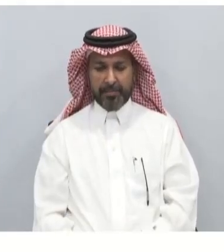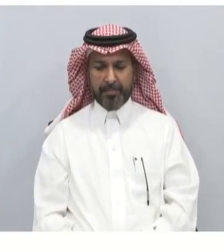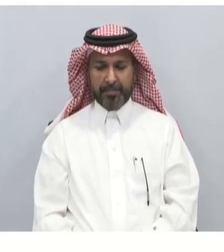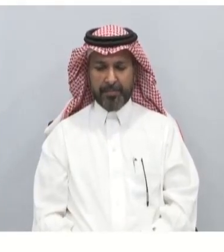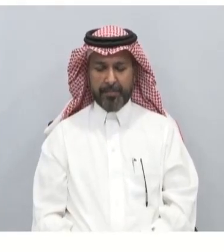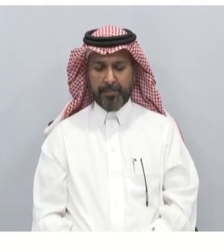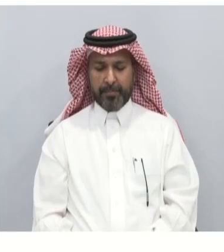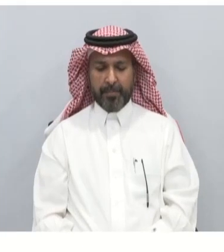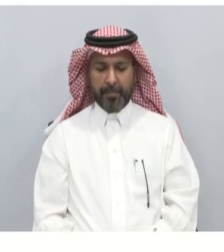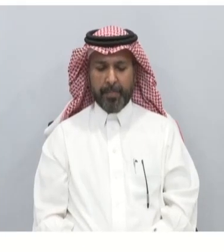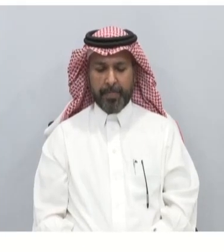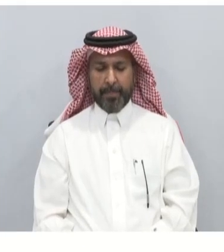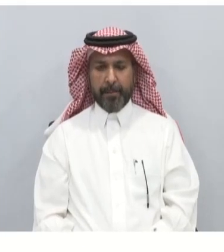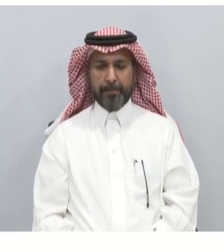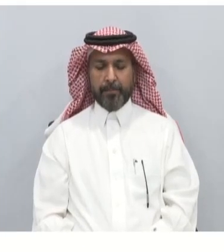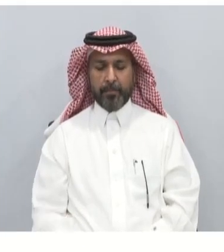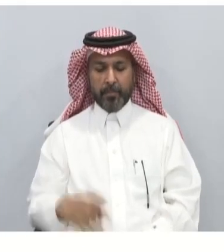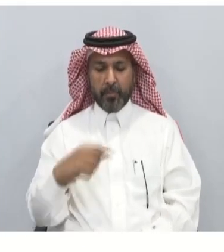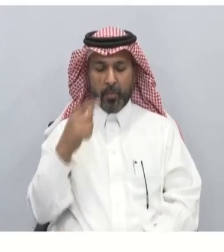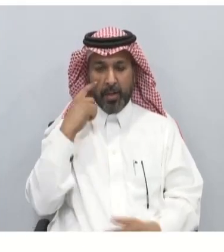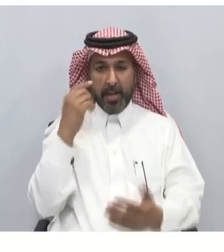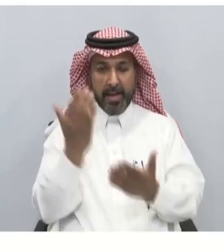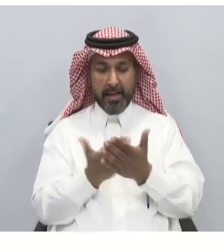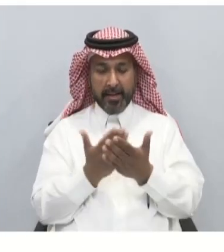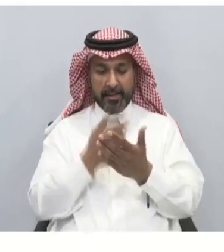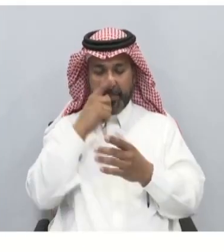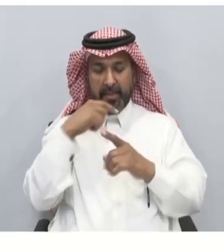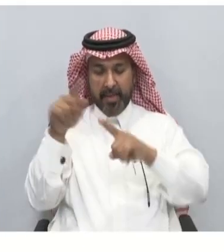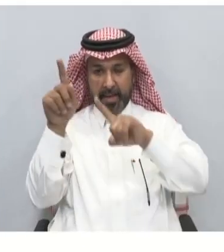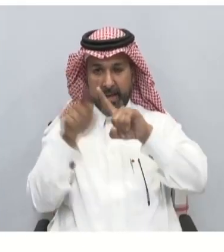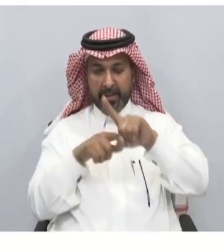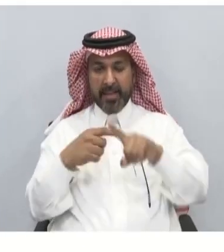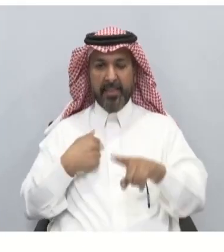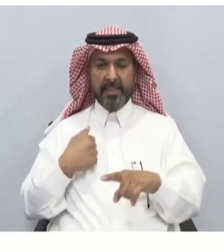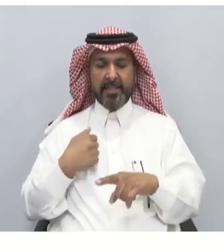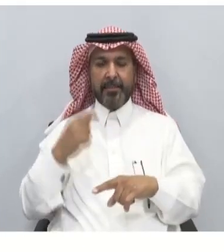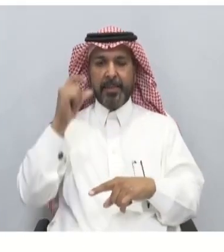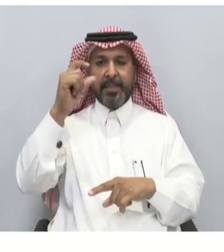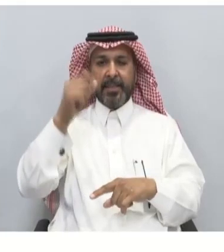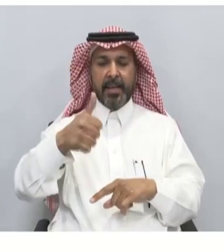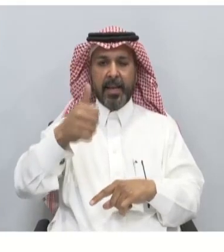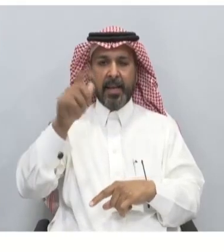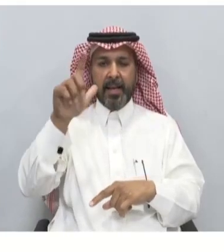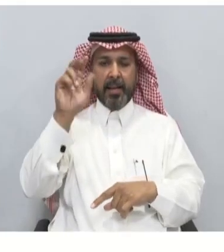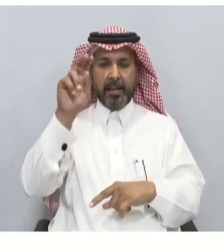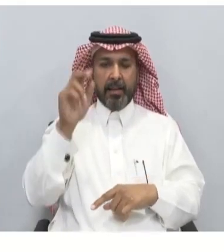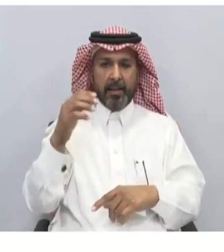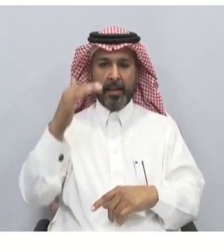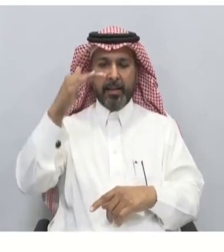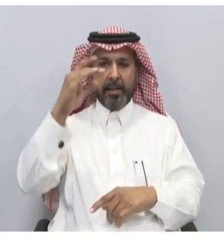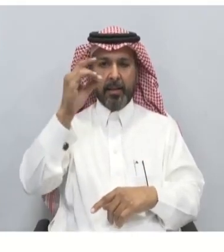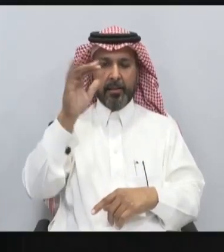طبعا تسمى المعادلة التي تمثل حلولها بيانيا بخط مستقيم دالة خطية. بذلك